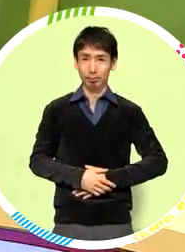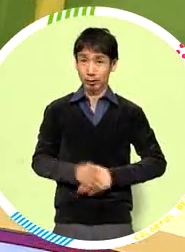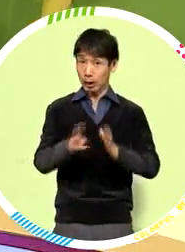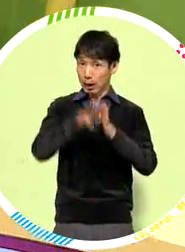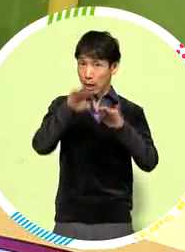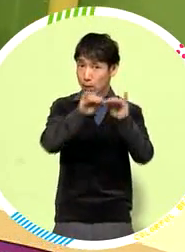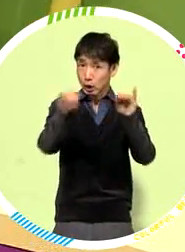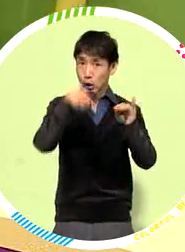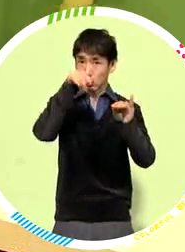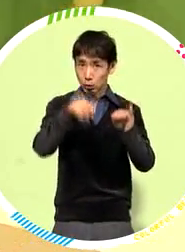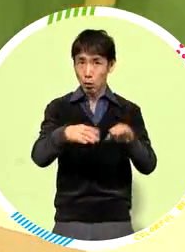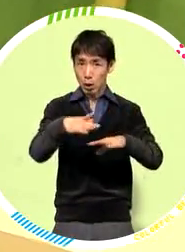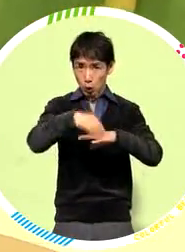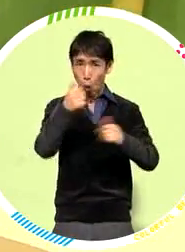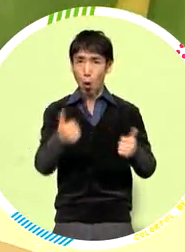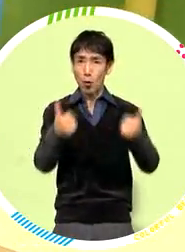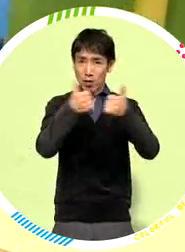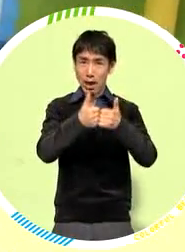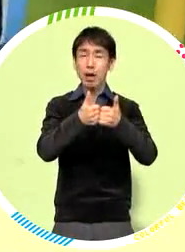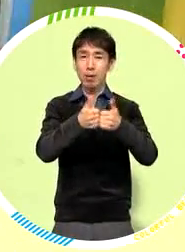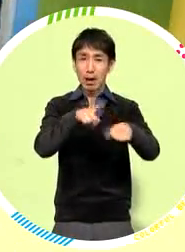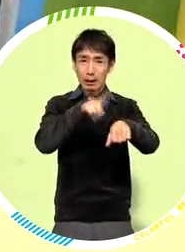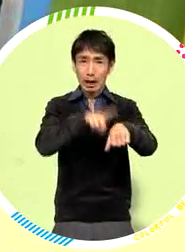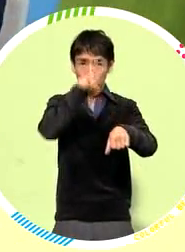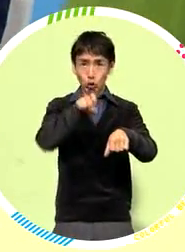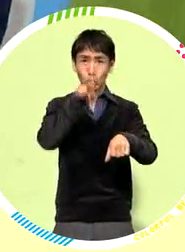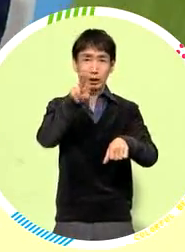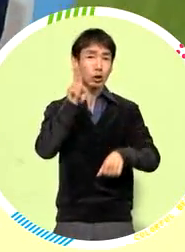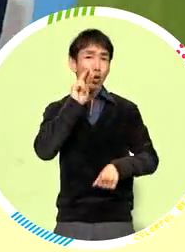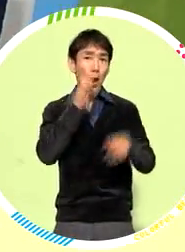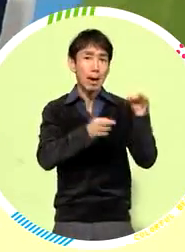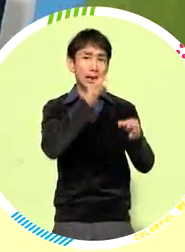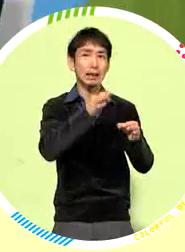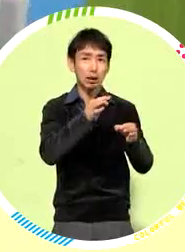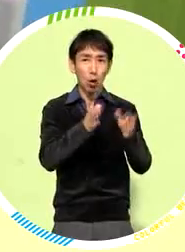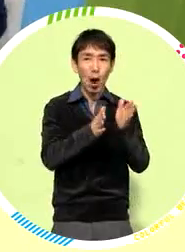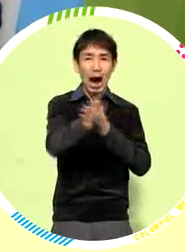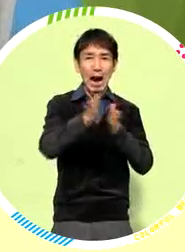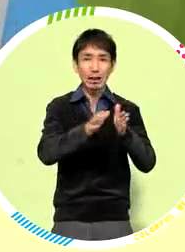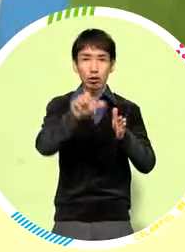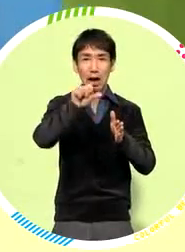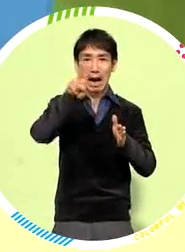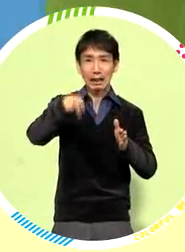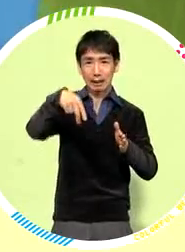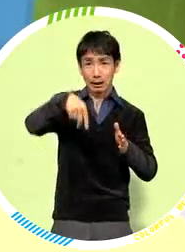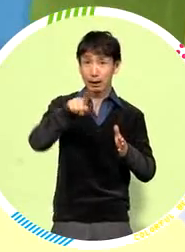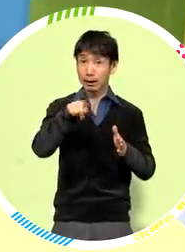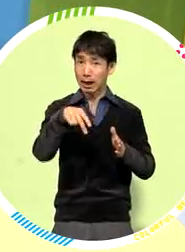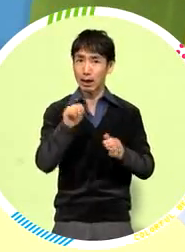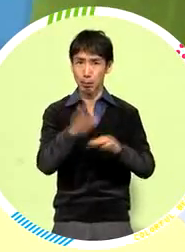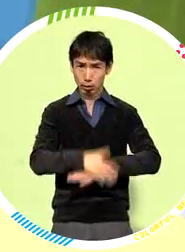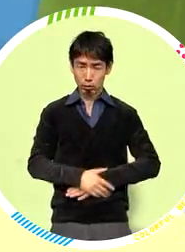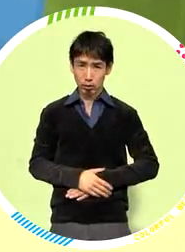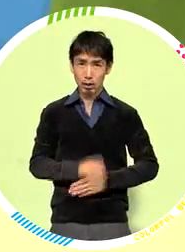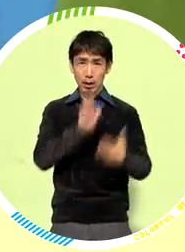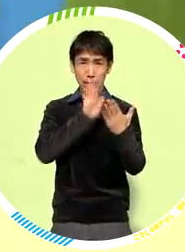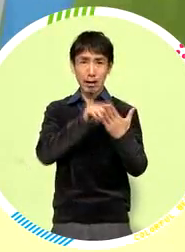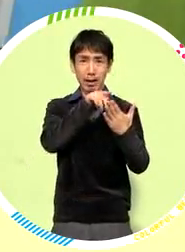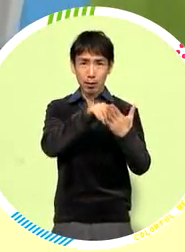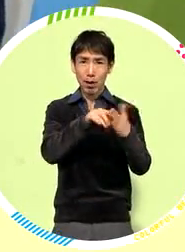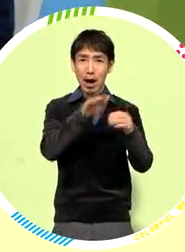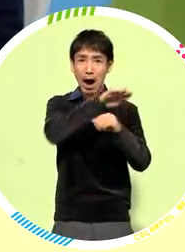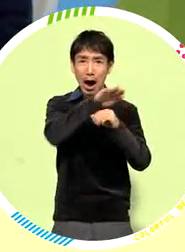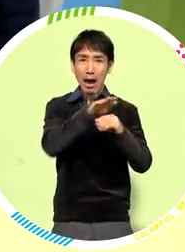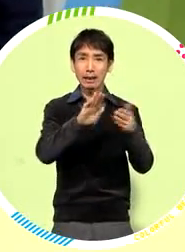奈川県チームの初戦は本日12時から横浜銀行アイスアリーナで行われます。対戦相手はね、愛知県代表チーム